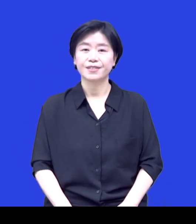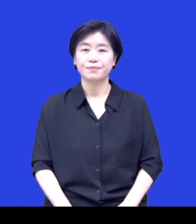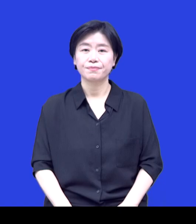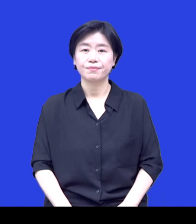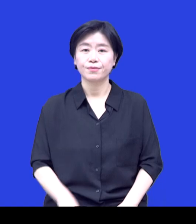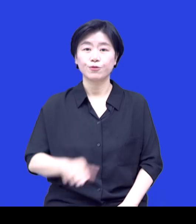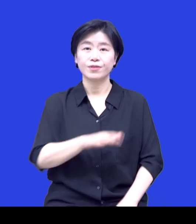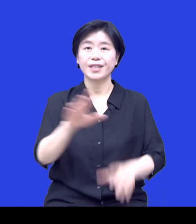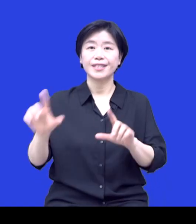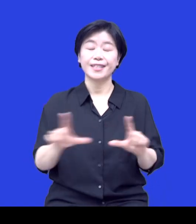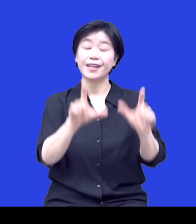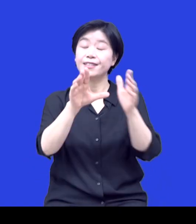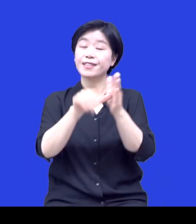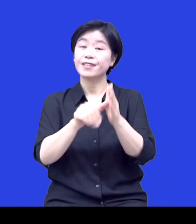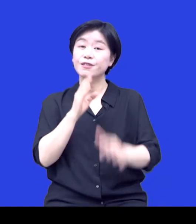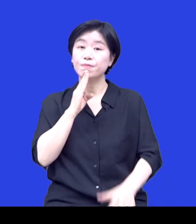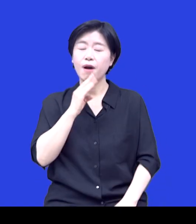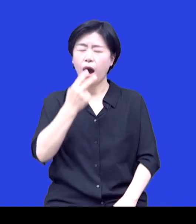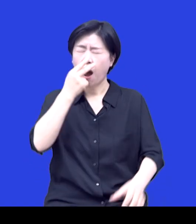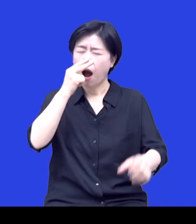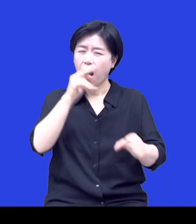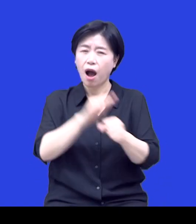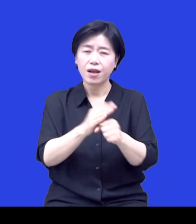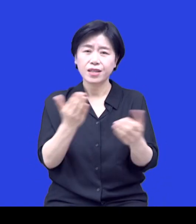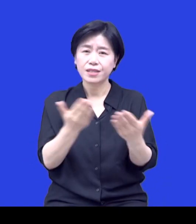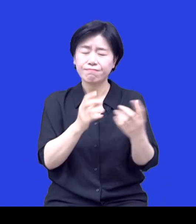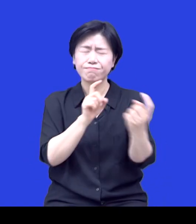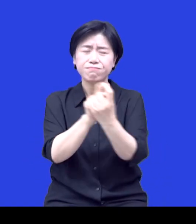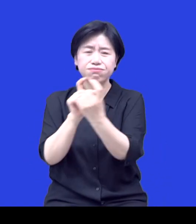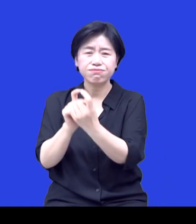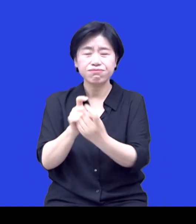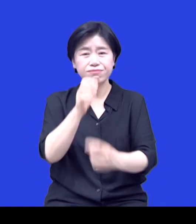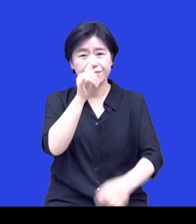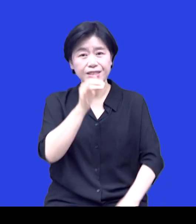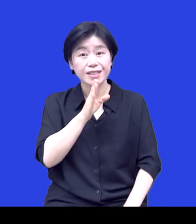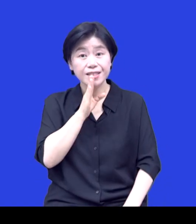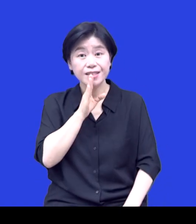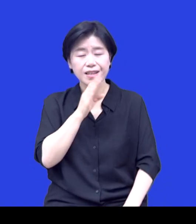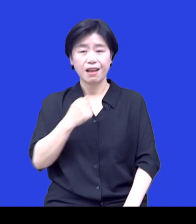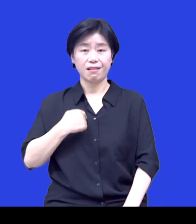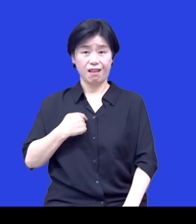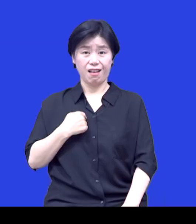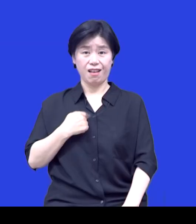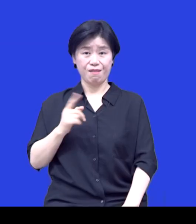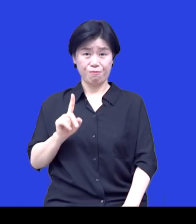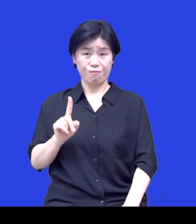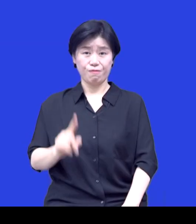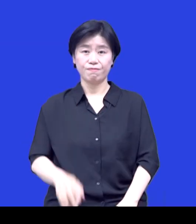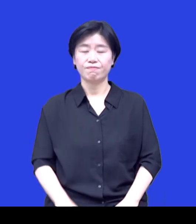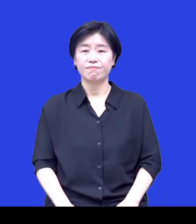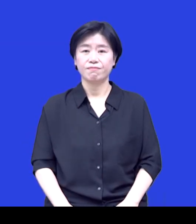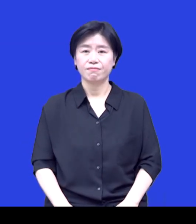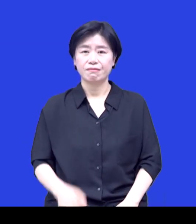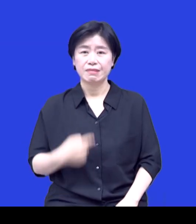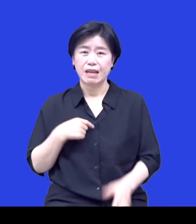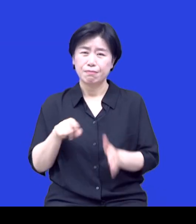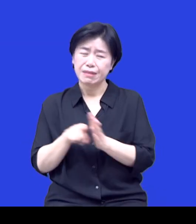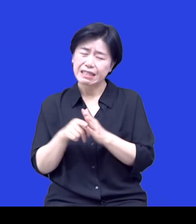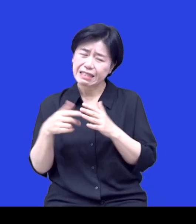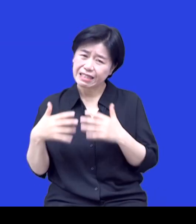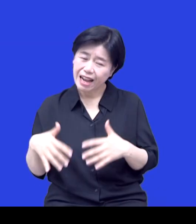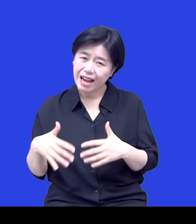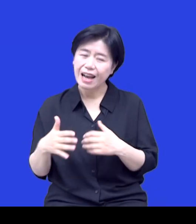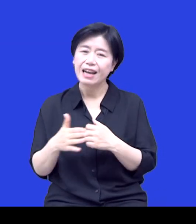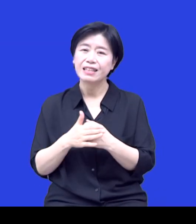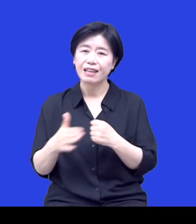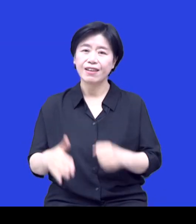우리가 살다 보면 참 억울한 일도 있고 막 그런데 이게 참 저 같은 경우는 이제 신앙심도 쬐끔하고